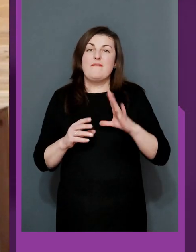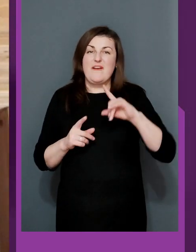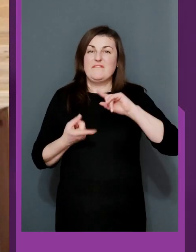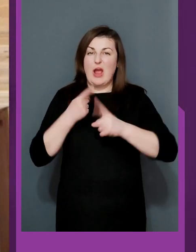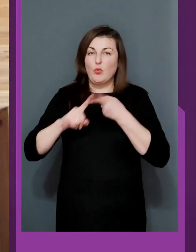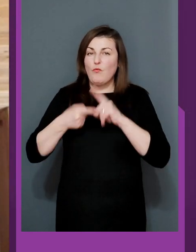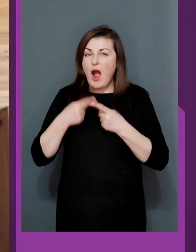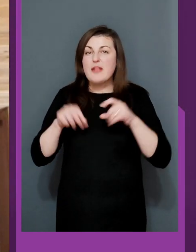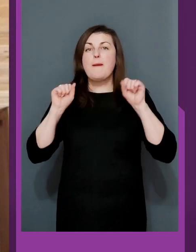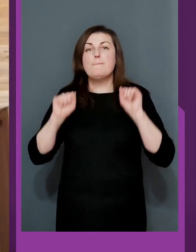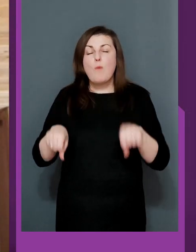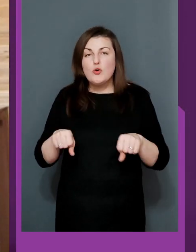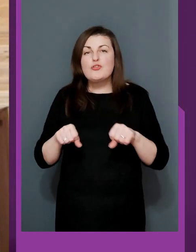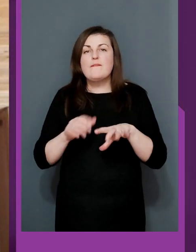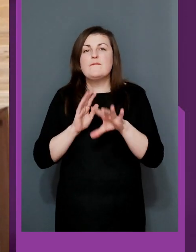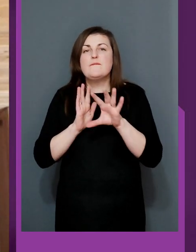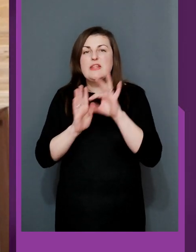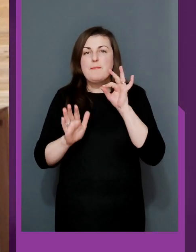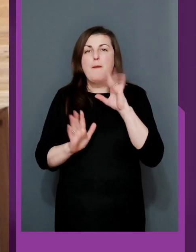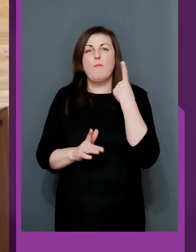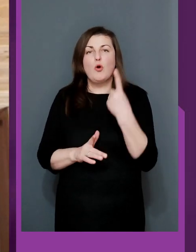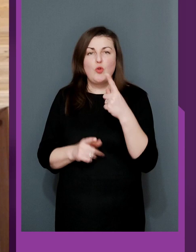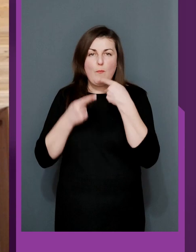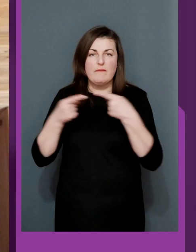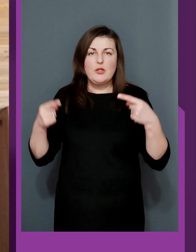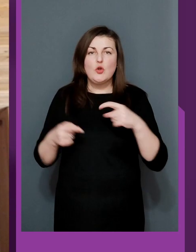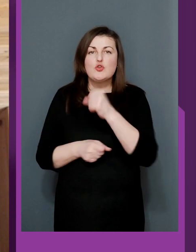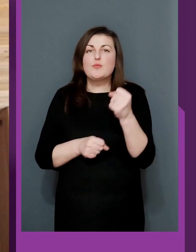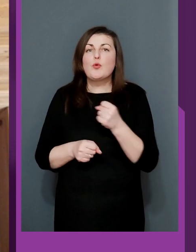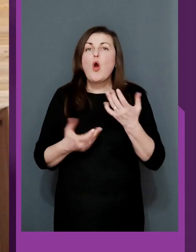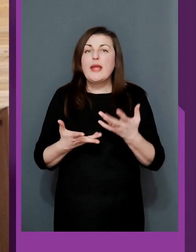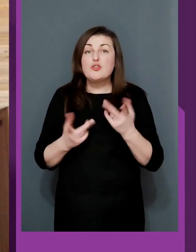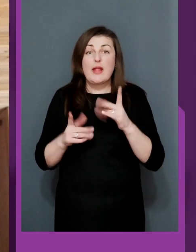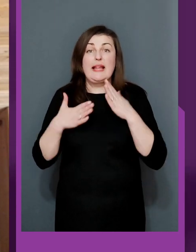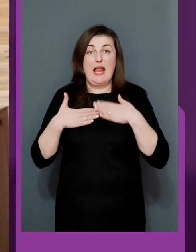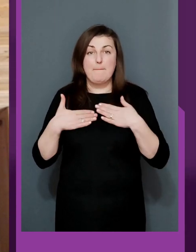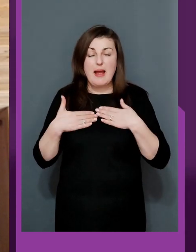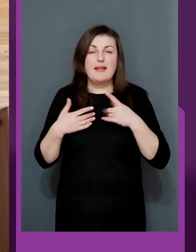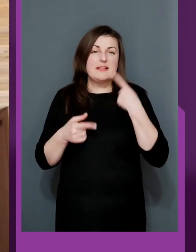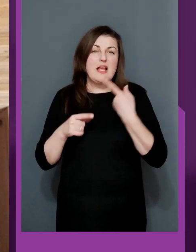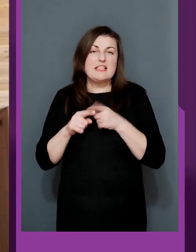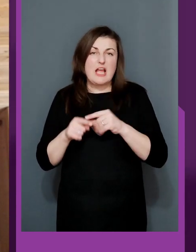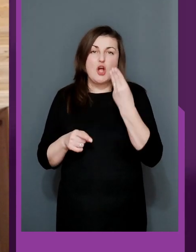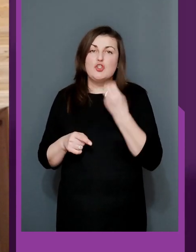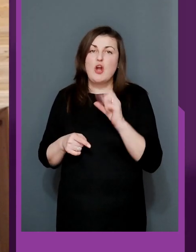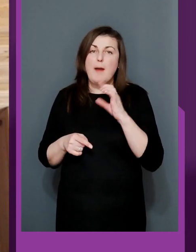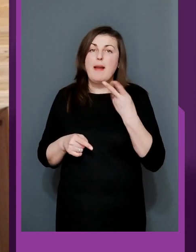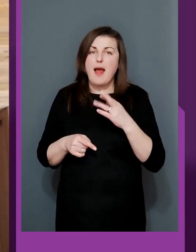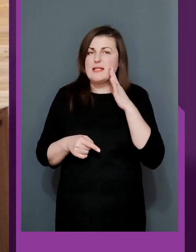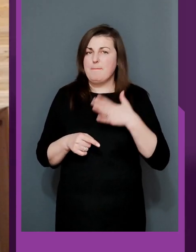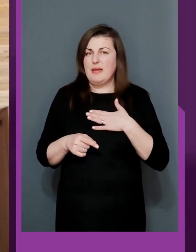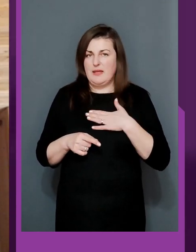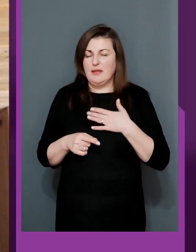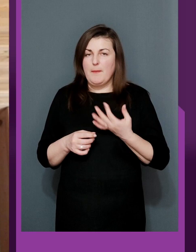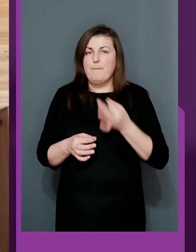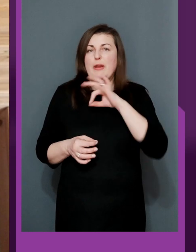фехтуванні можна відібратися по одному виду зброї Е що для мене як ти Правильно Сказав що це шабля Це мій